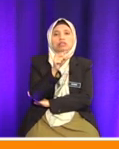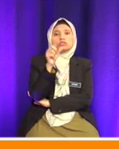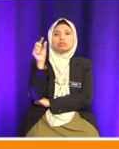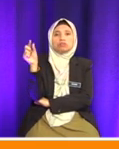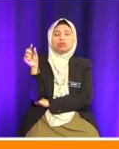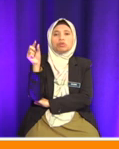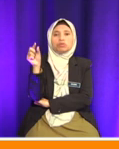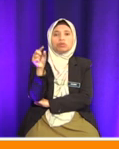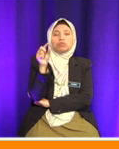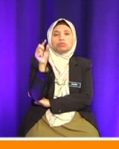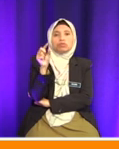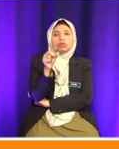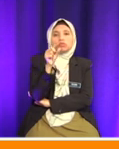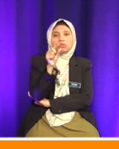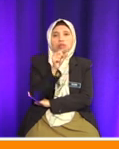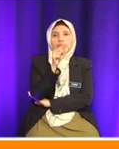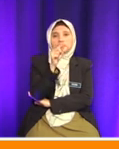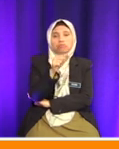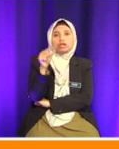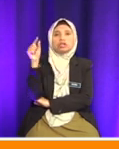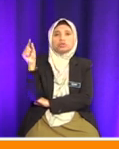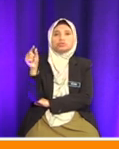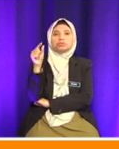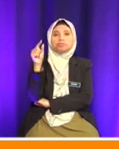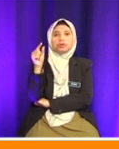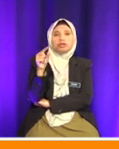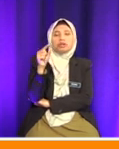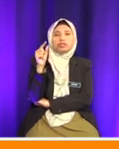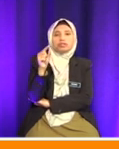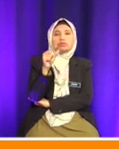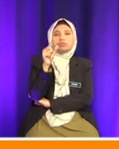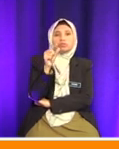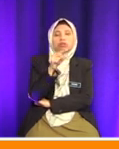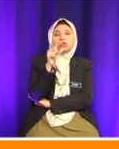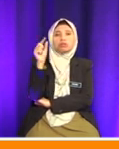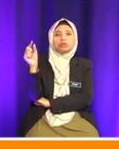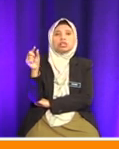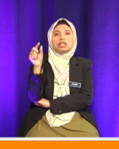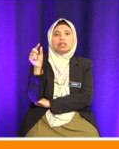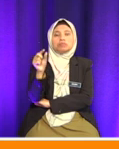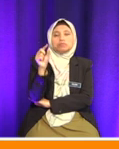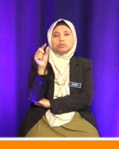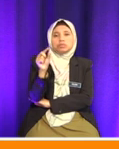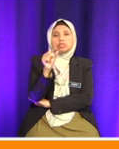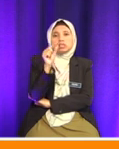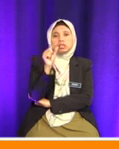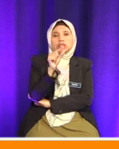illallah Allahu akbar subhanallah walhamdulillah